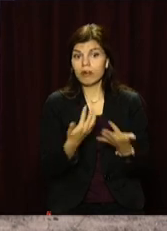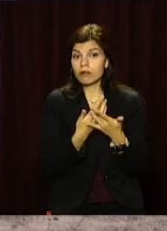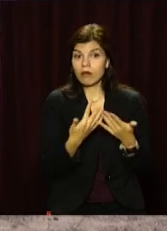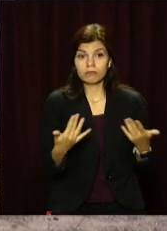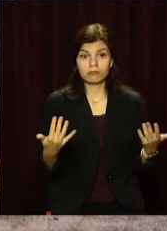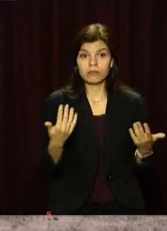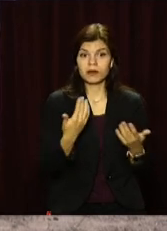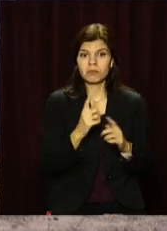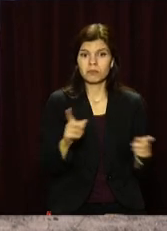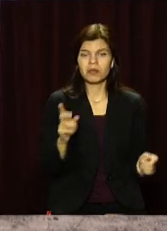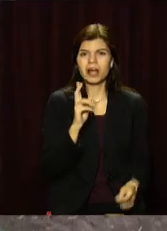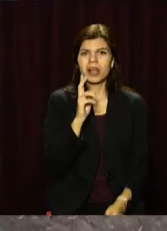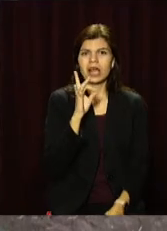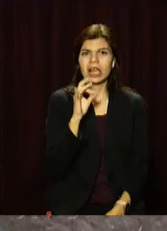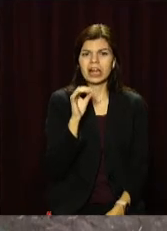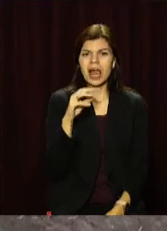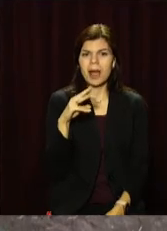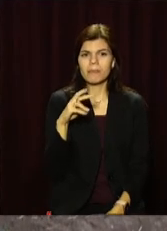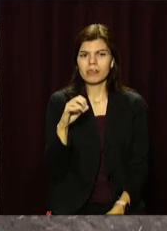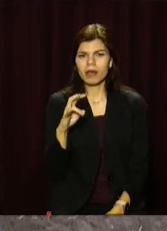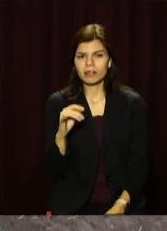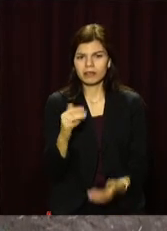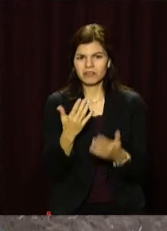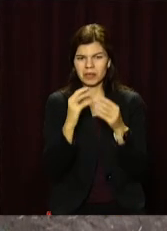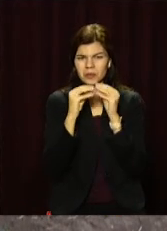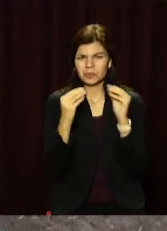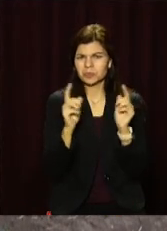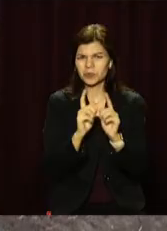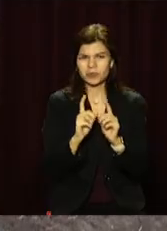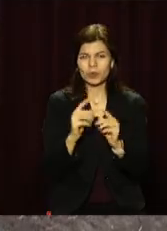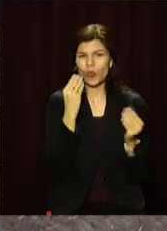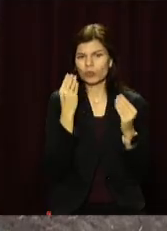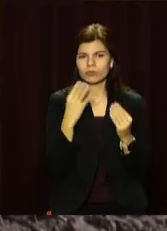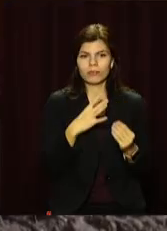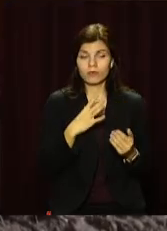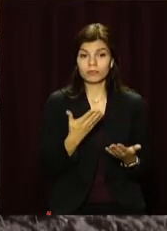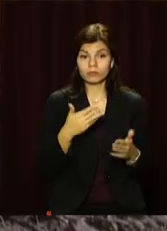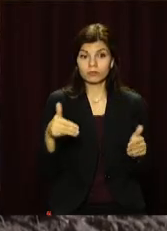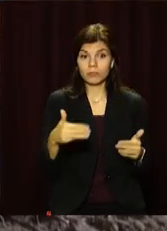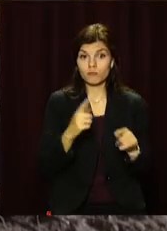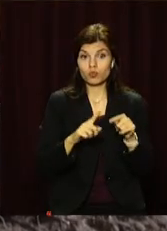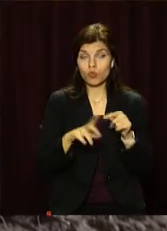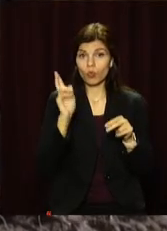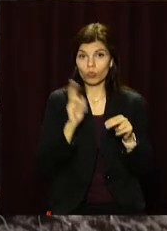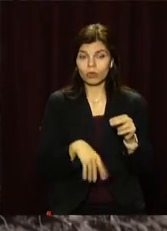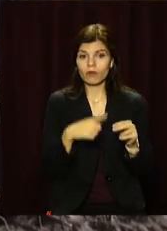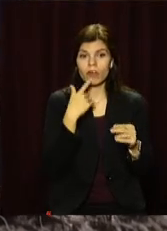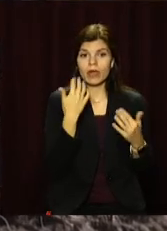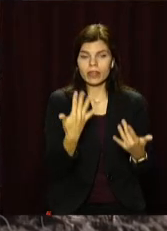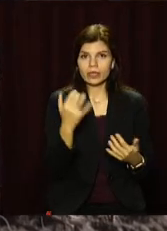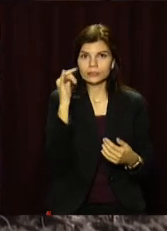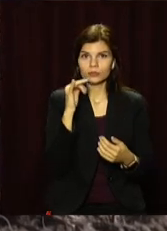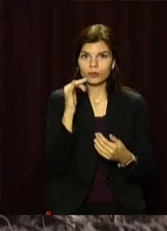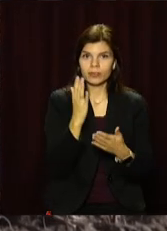кремляні відщепи, які попадаються тут. Розкопки на цьому об'єкті майже завершені. На рахунку археологів кілька сотень історичних